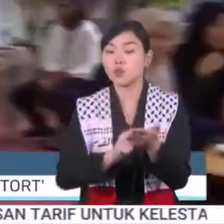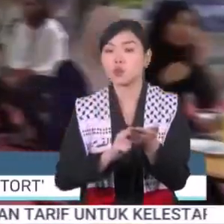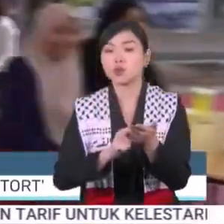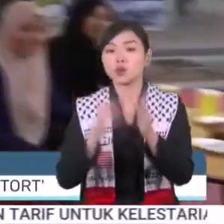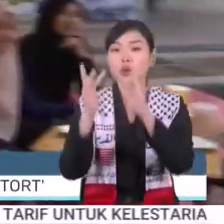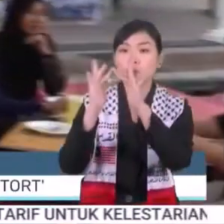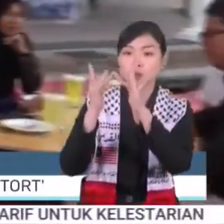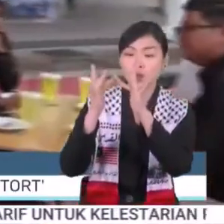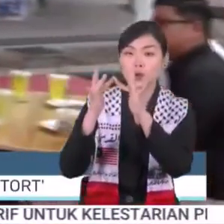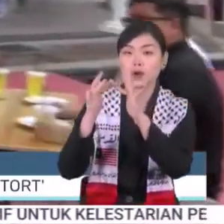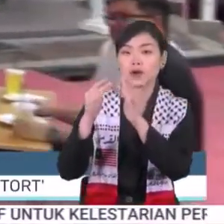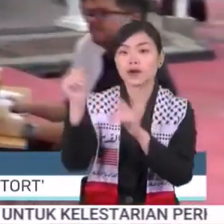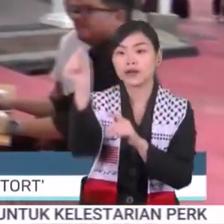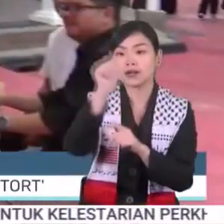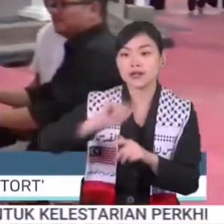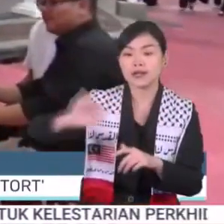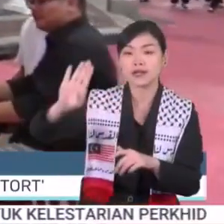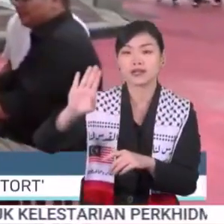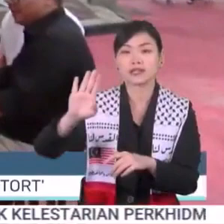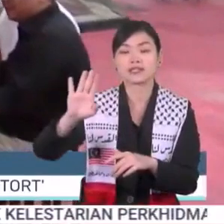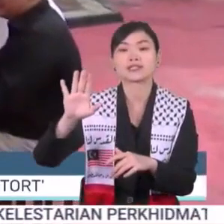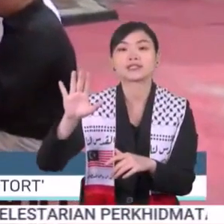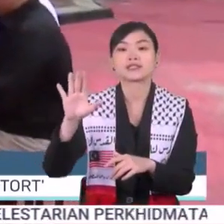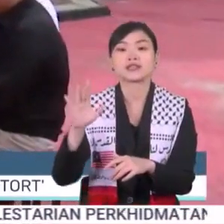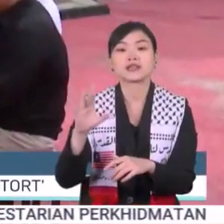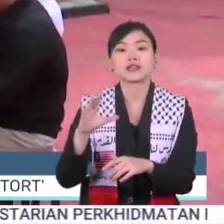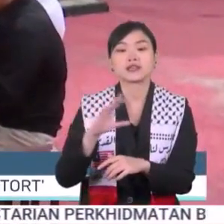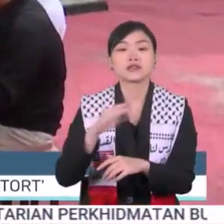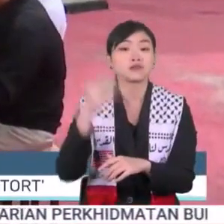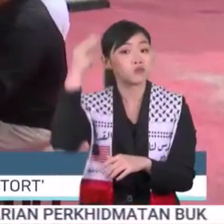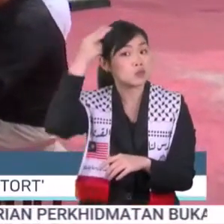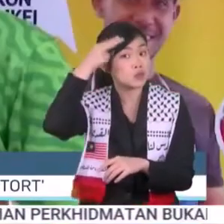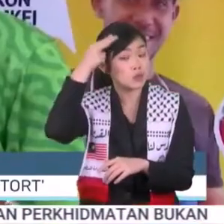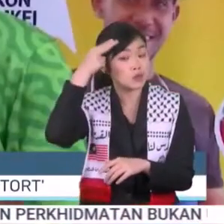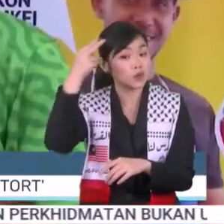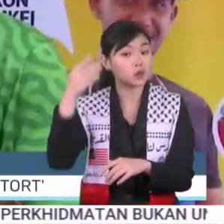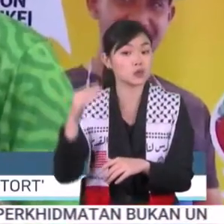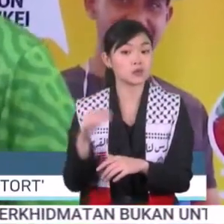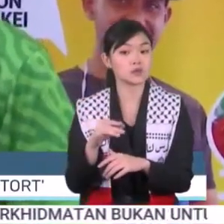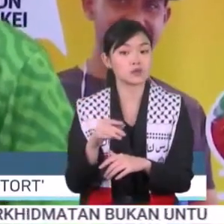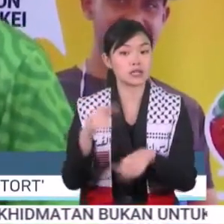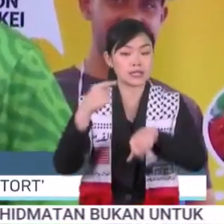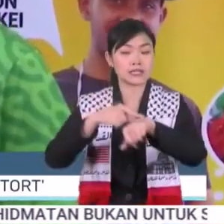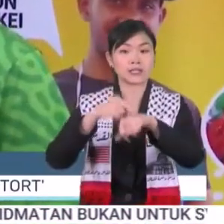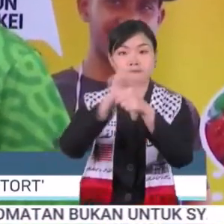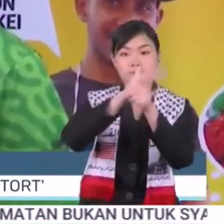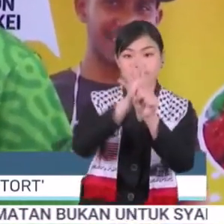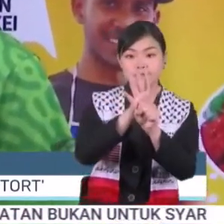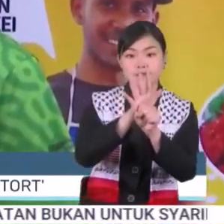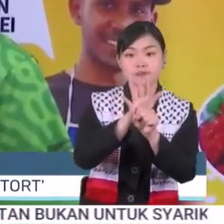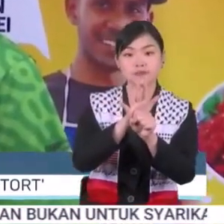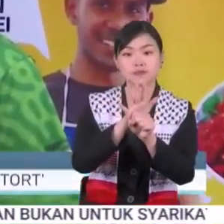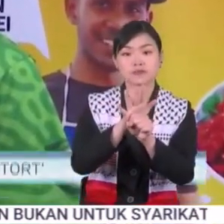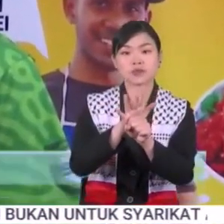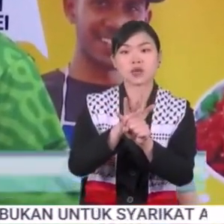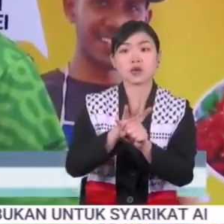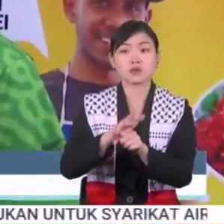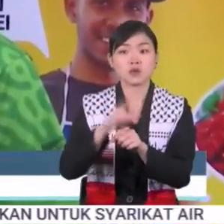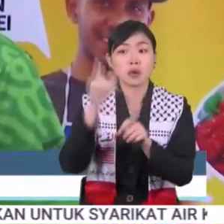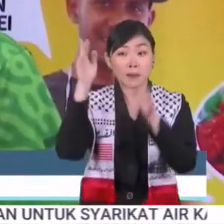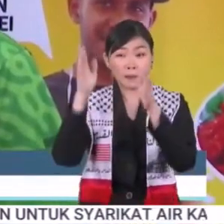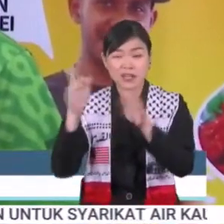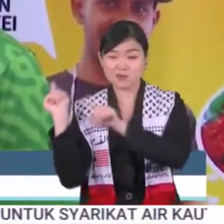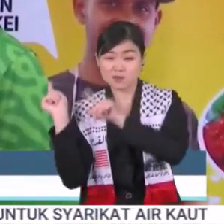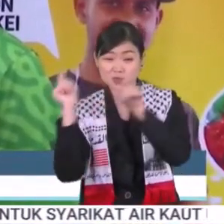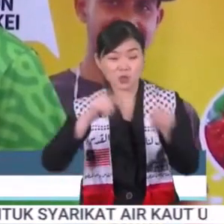negara Asia Barat seperti eriah Arab bersatu UAE masa tu masa covid-19 itu pelangan tidak boleh datang ke kedai-kedai dan